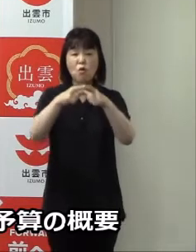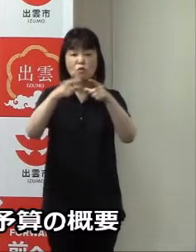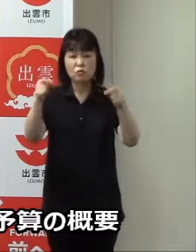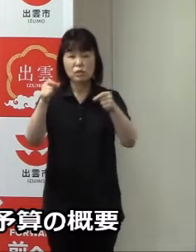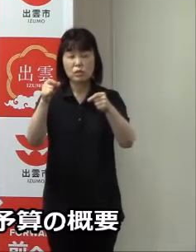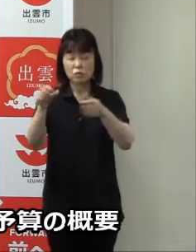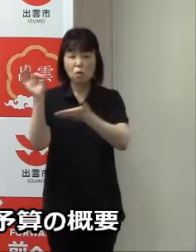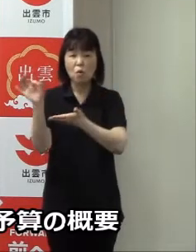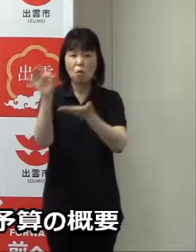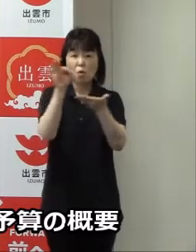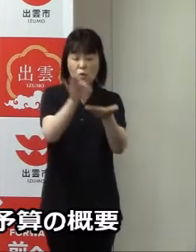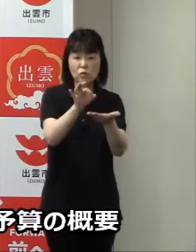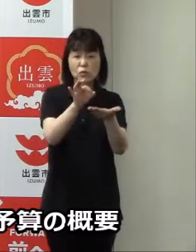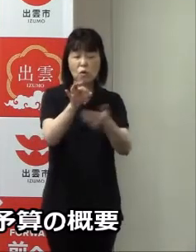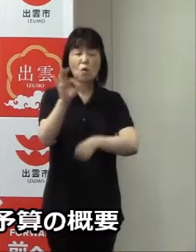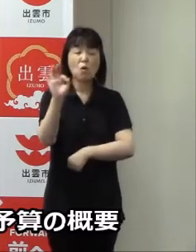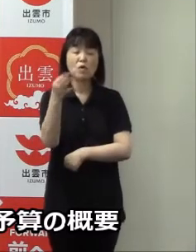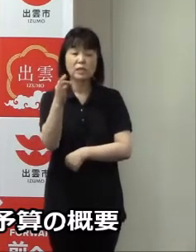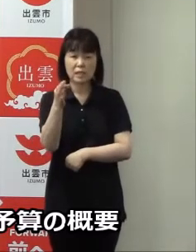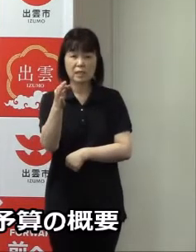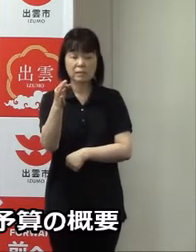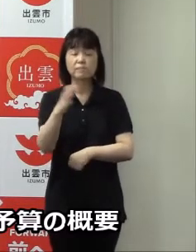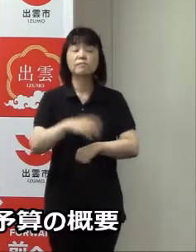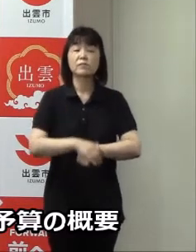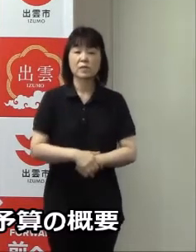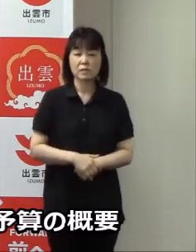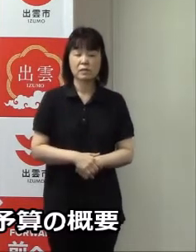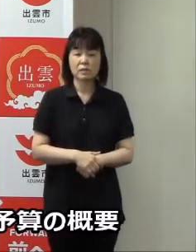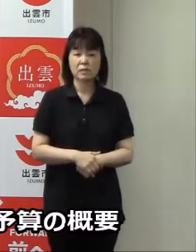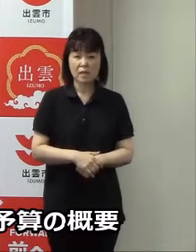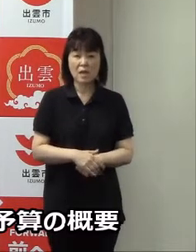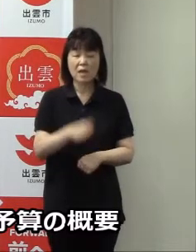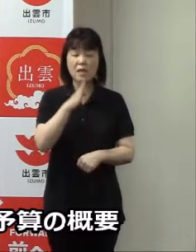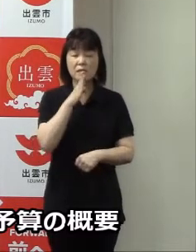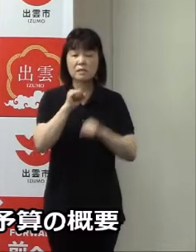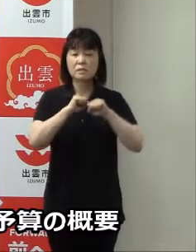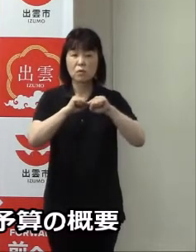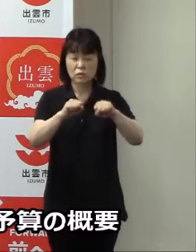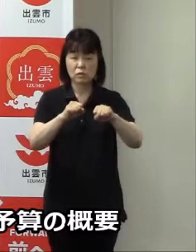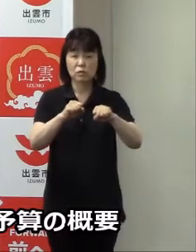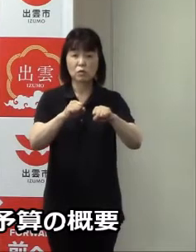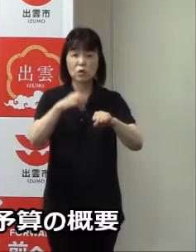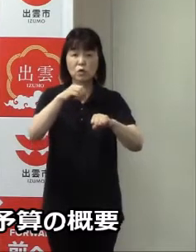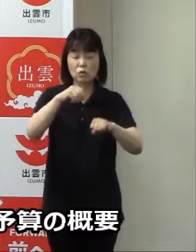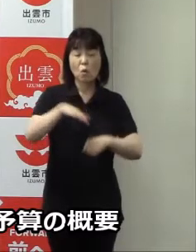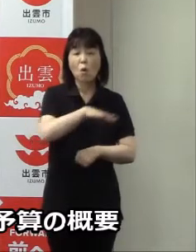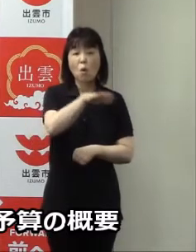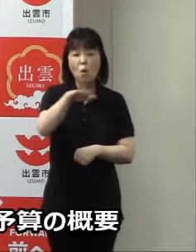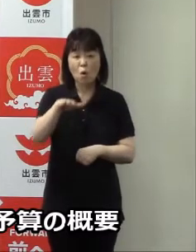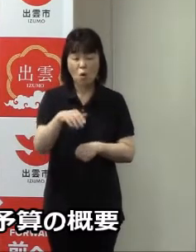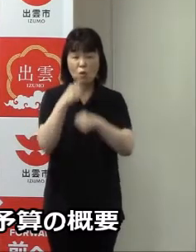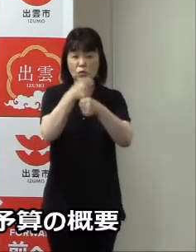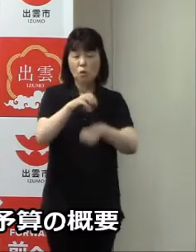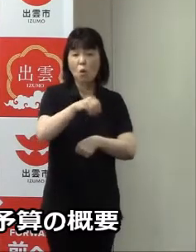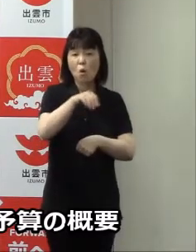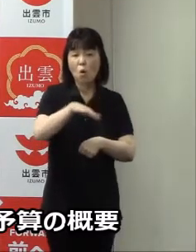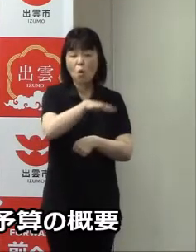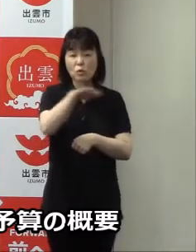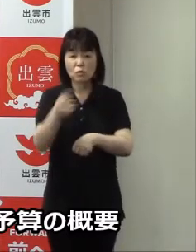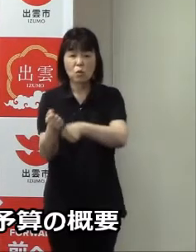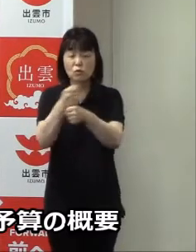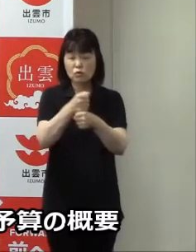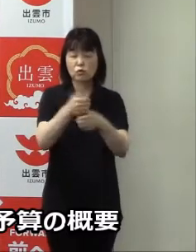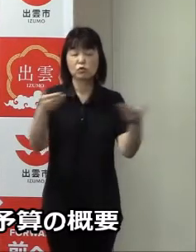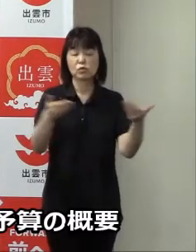金、国の補助事業として実施する、農地及び農地用施設の復旧費でありまして